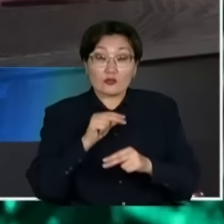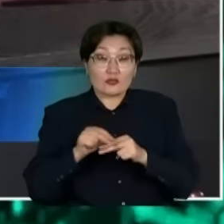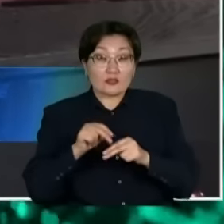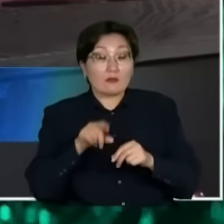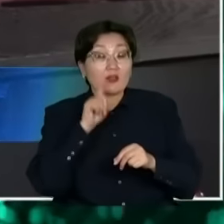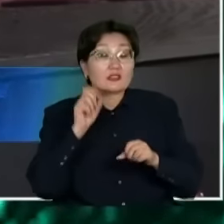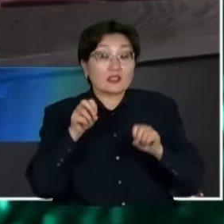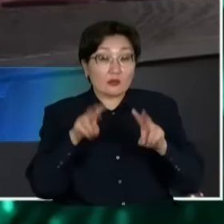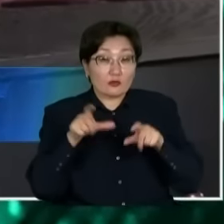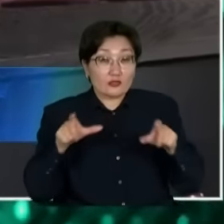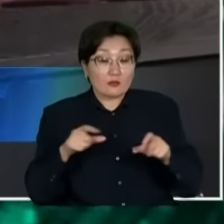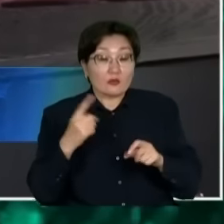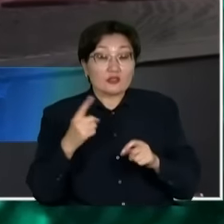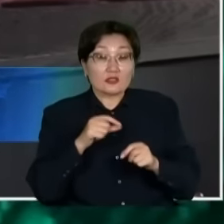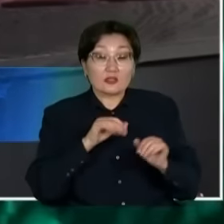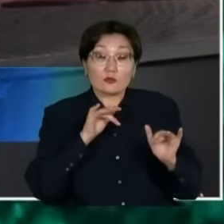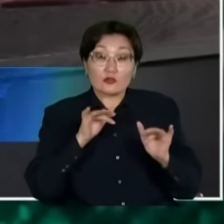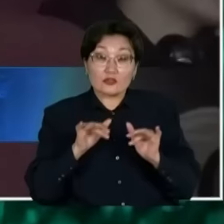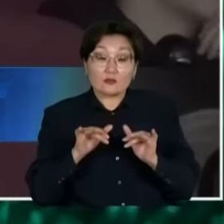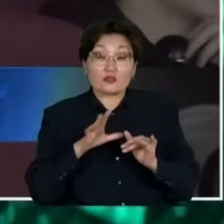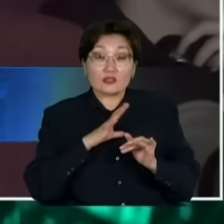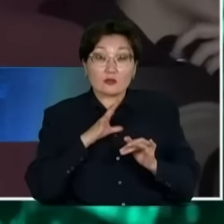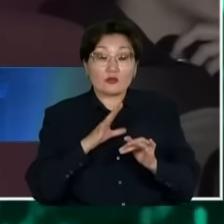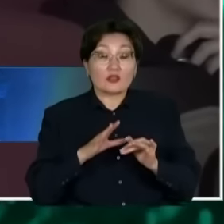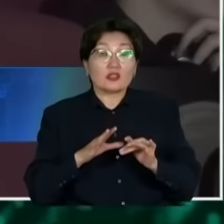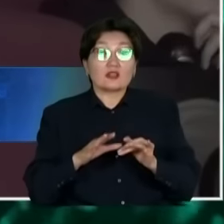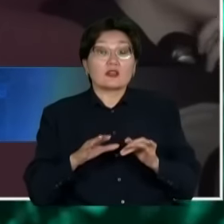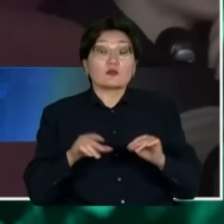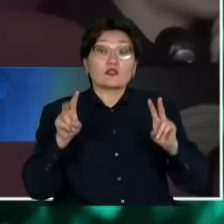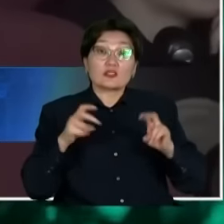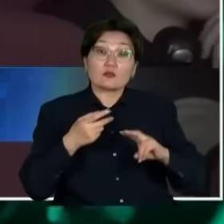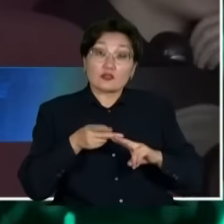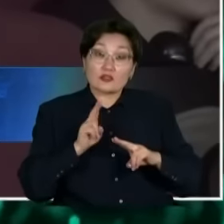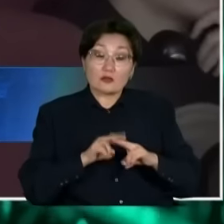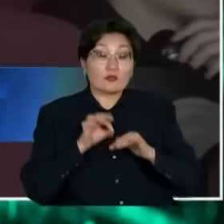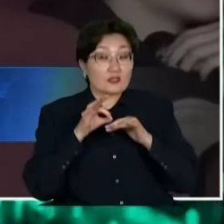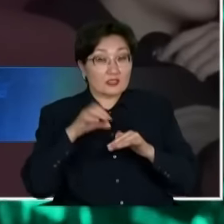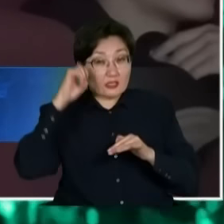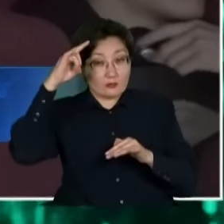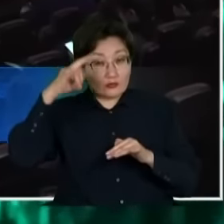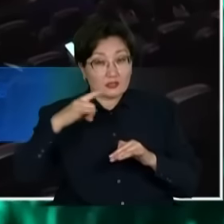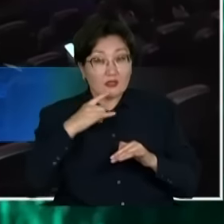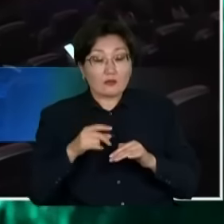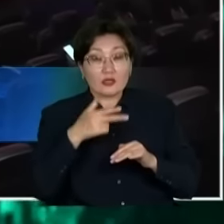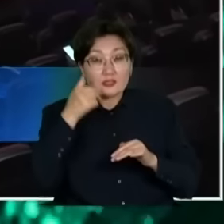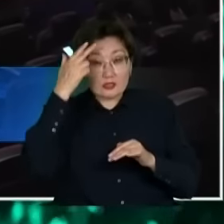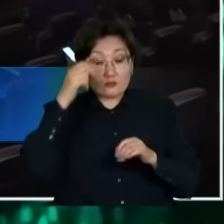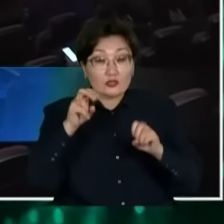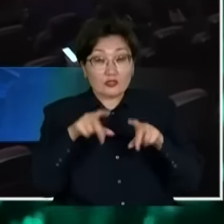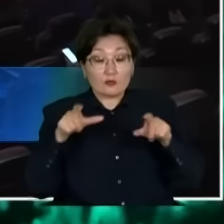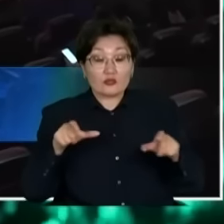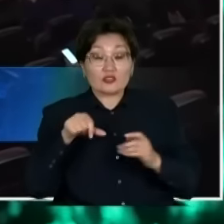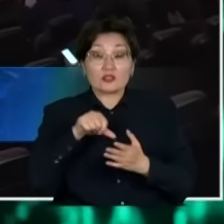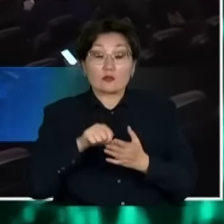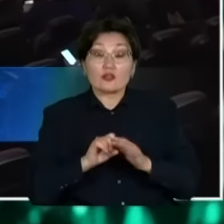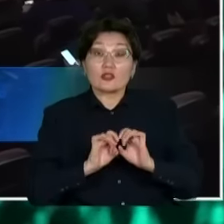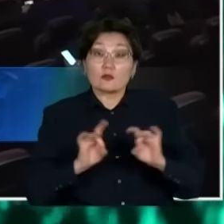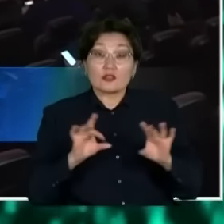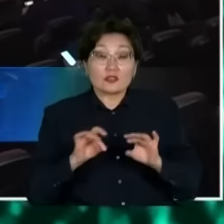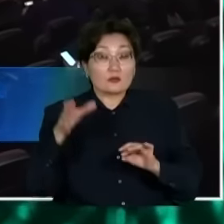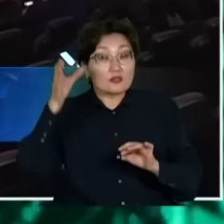специалистов одним из таких мероприятий стал Digital education который провели казахстанские и итальянские эксперты спикер делились